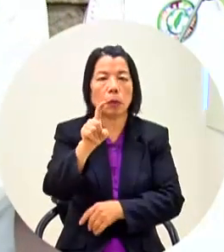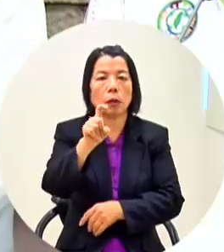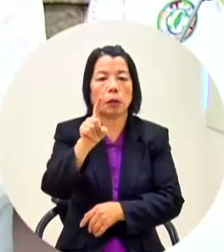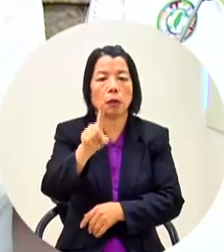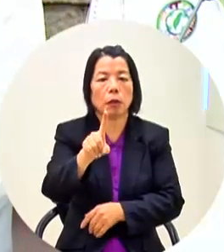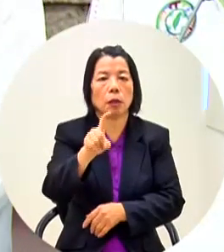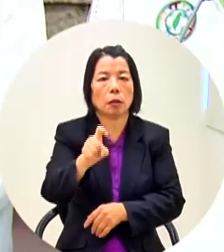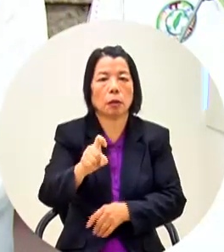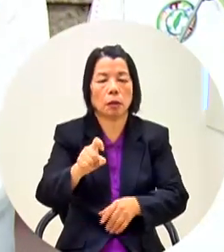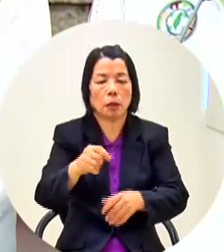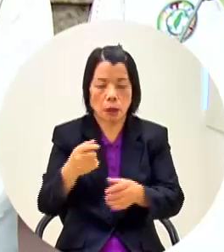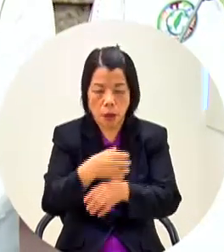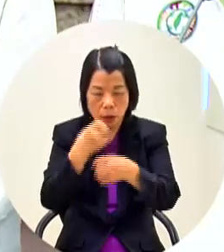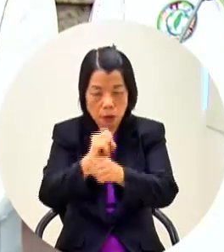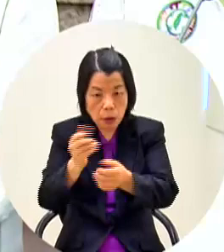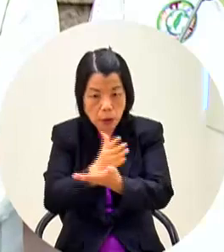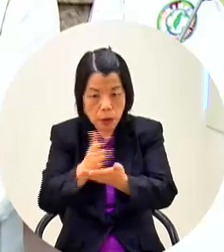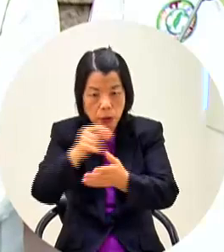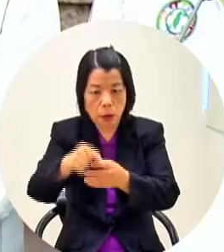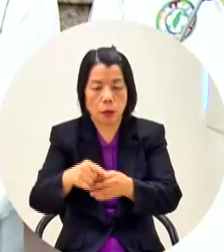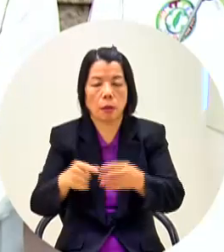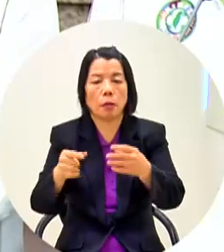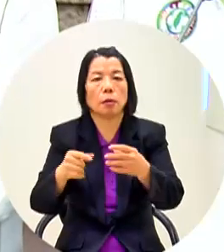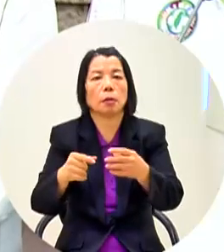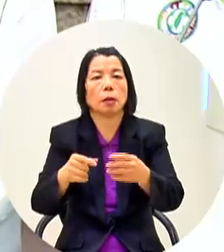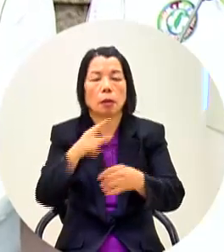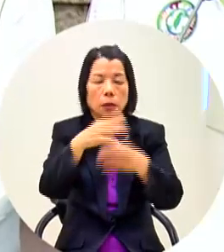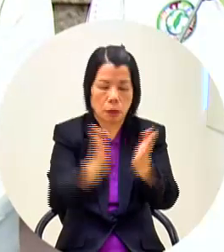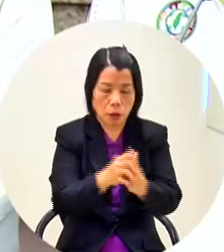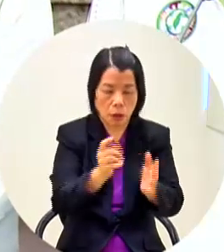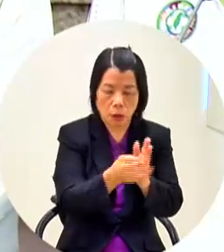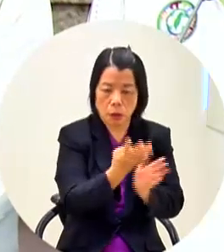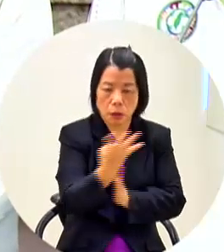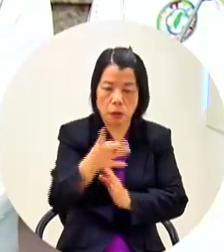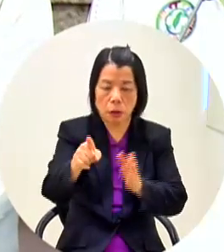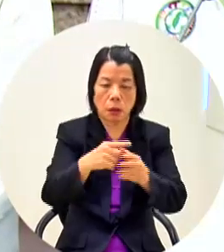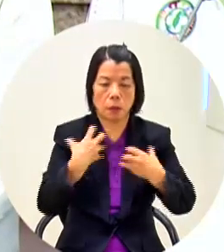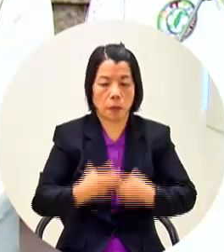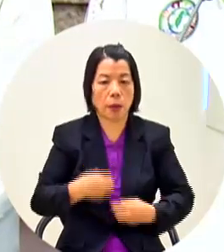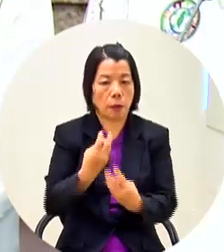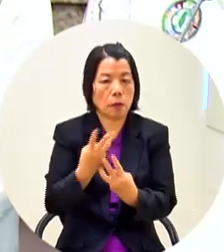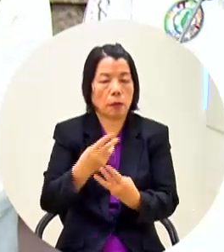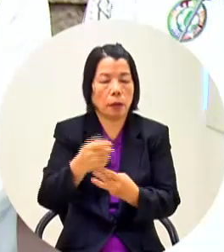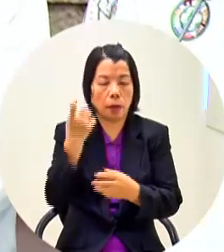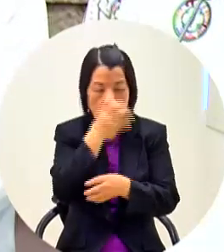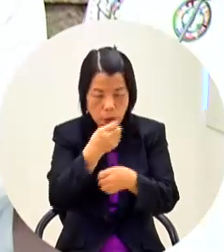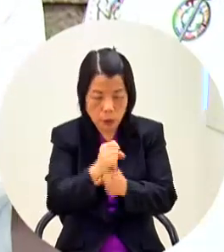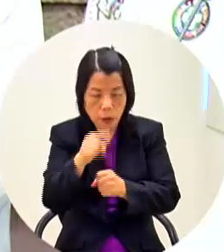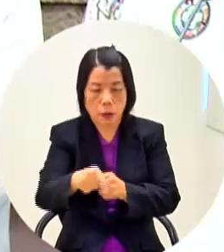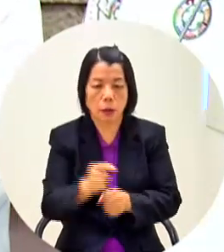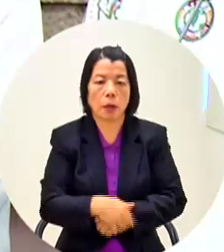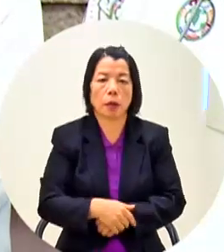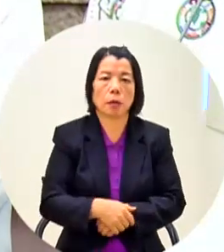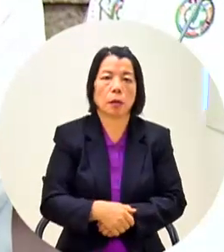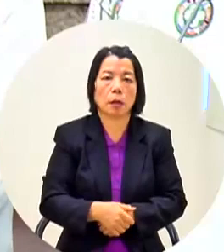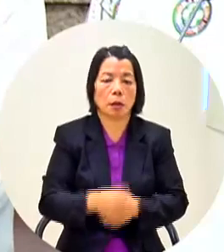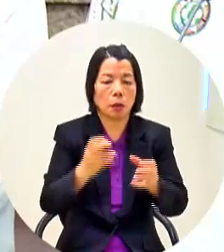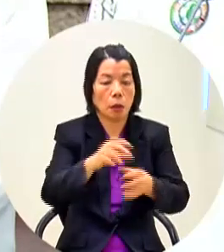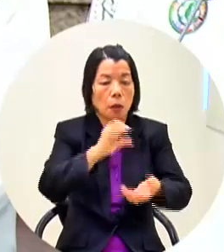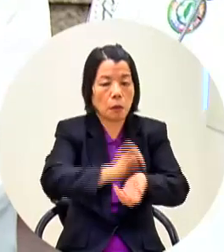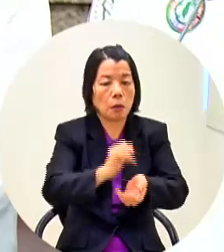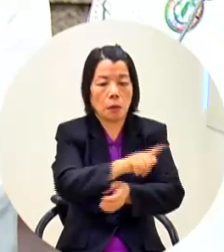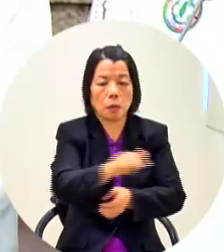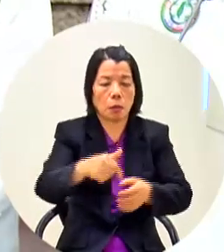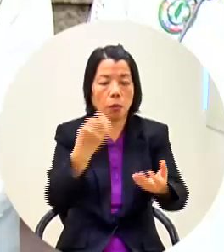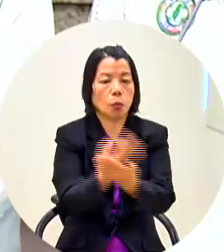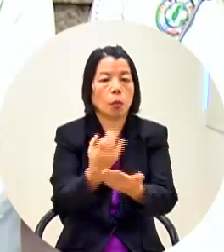验室可以做的只有4间，做肺炎检测，设备不足没有办法做。可